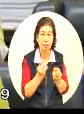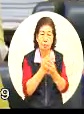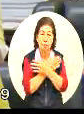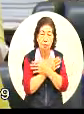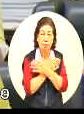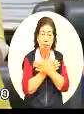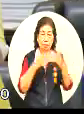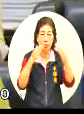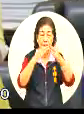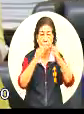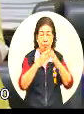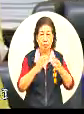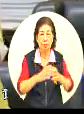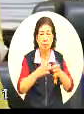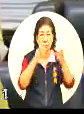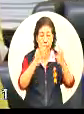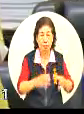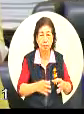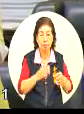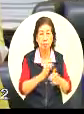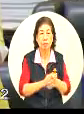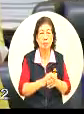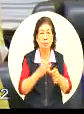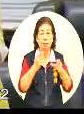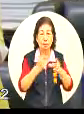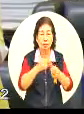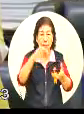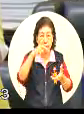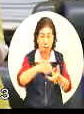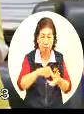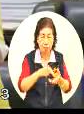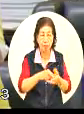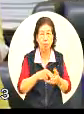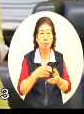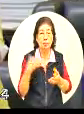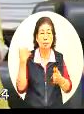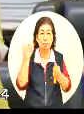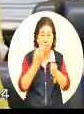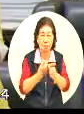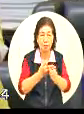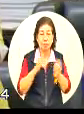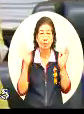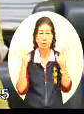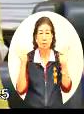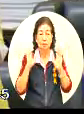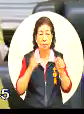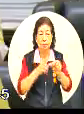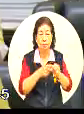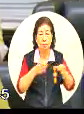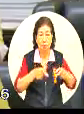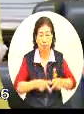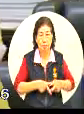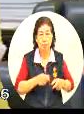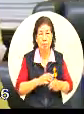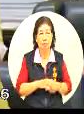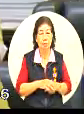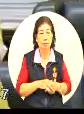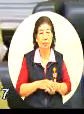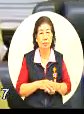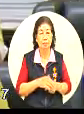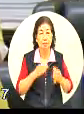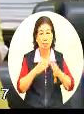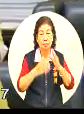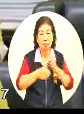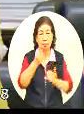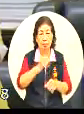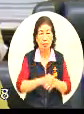幼馆成立公立托婴中心。那我们原县长官邸这里哈、哦，咱市长